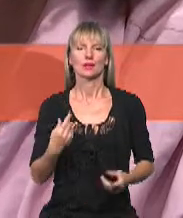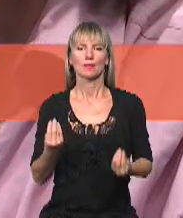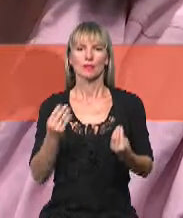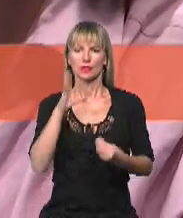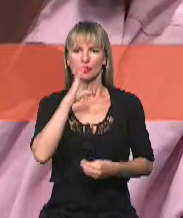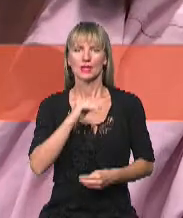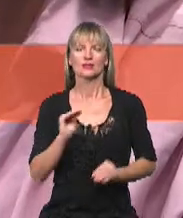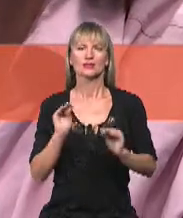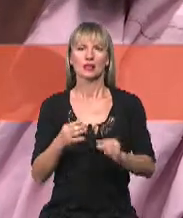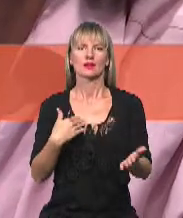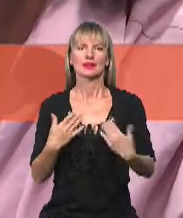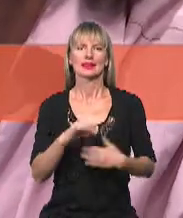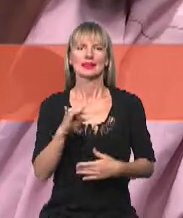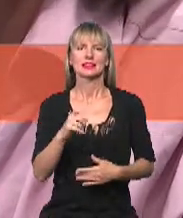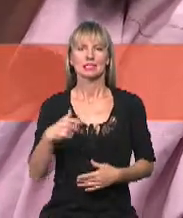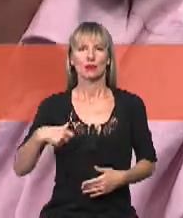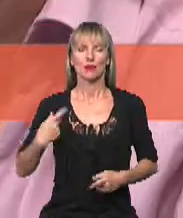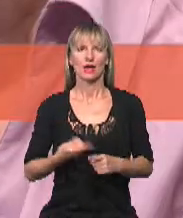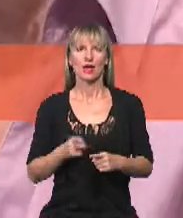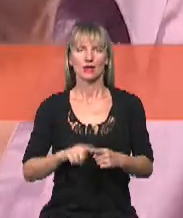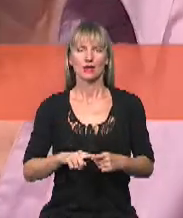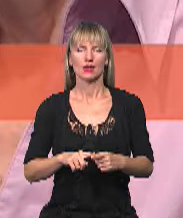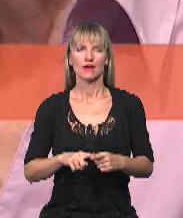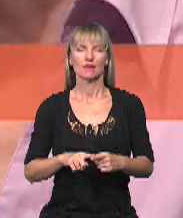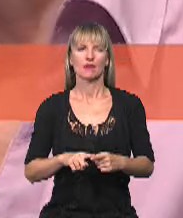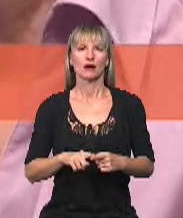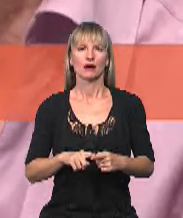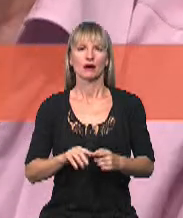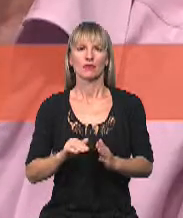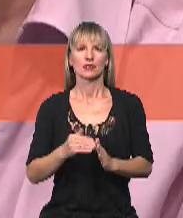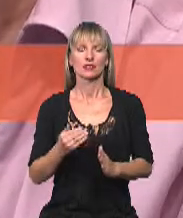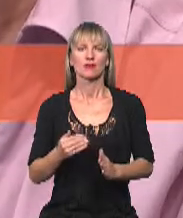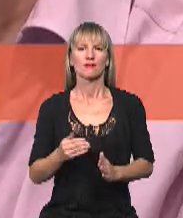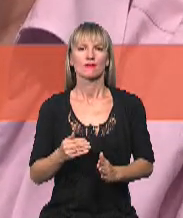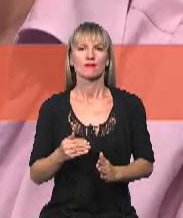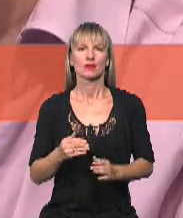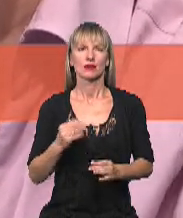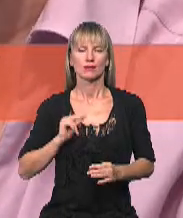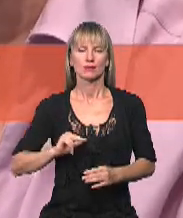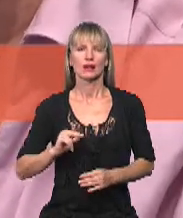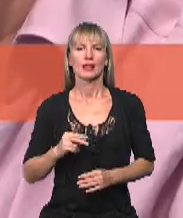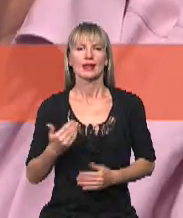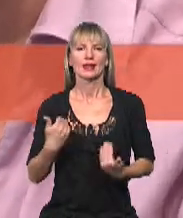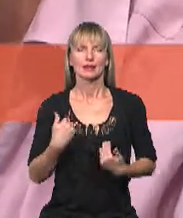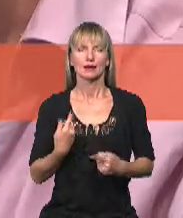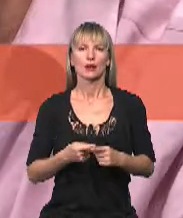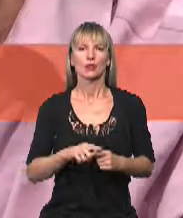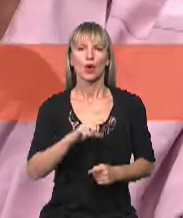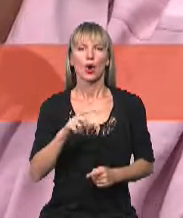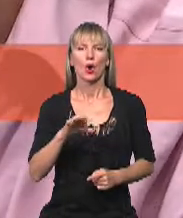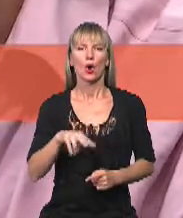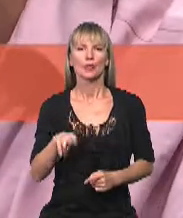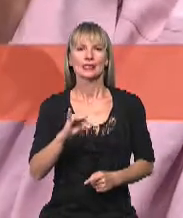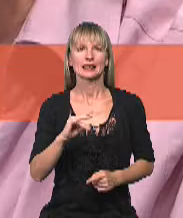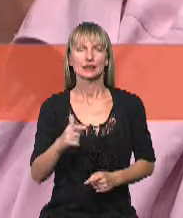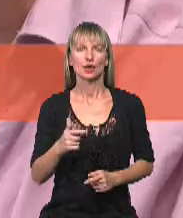також встановити контакти з депутатами цього скликання. Нам тут, я розумію, що це і холдинг, громадський холдинг